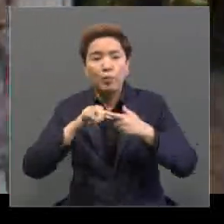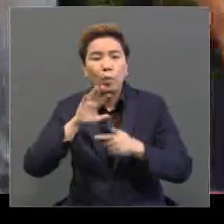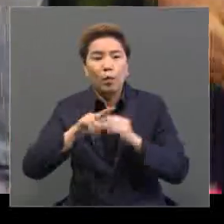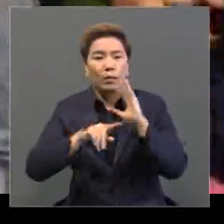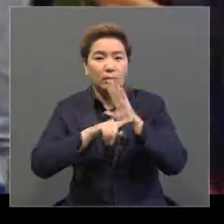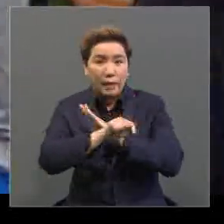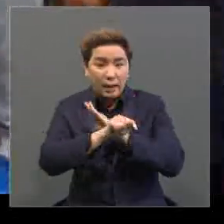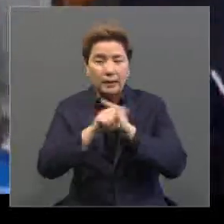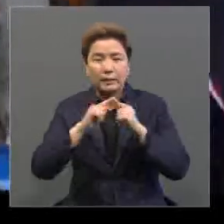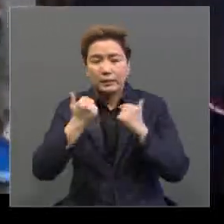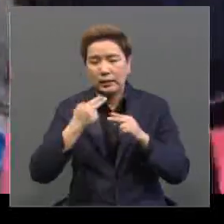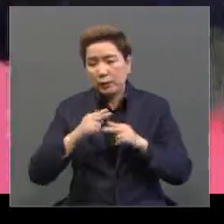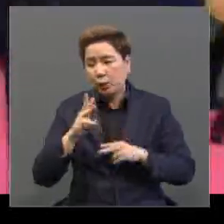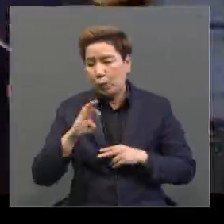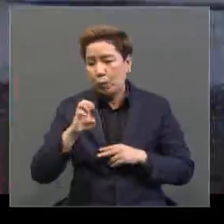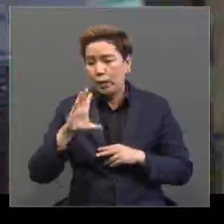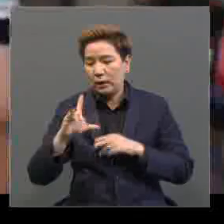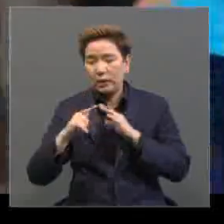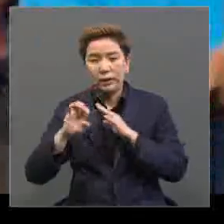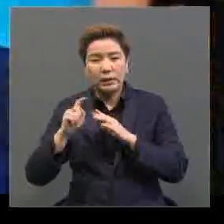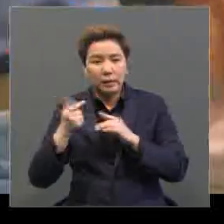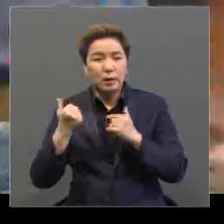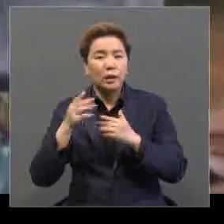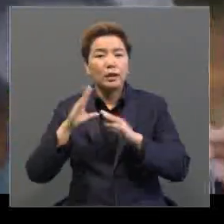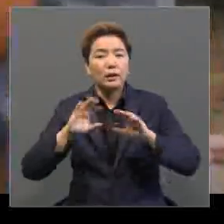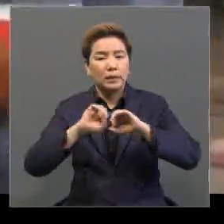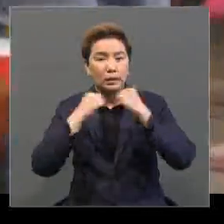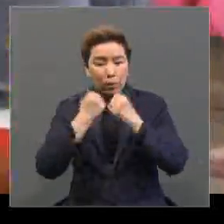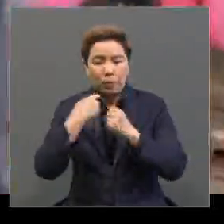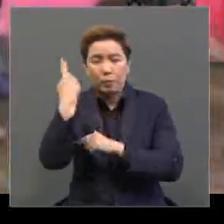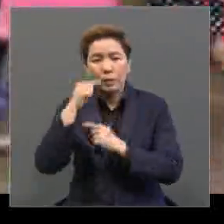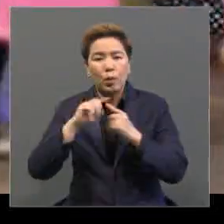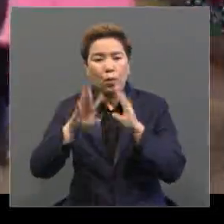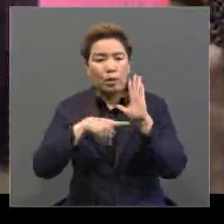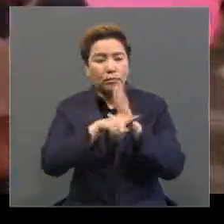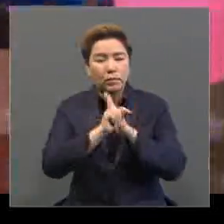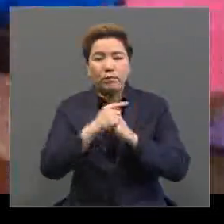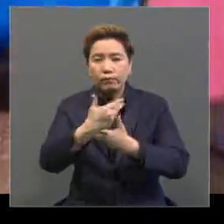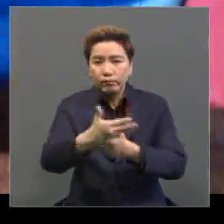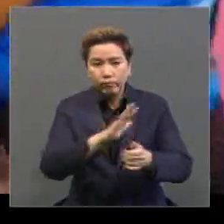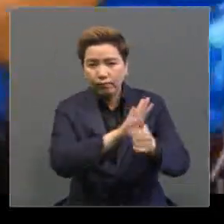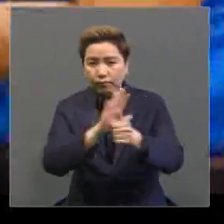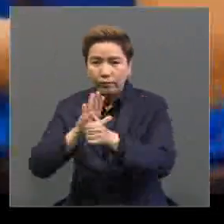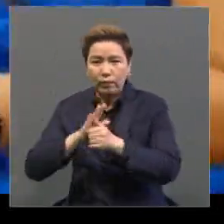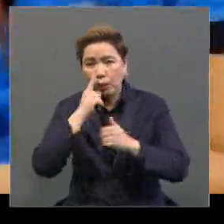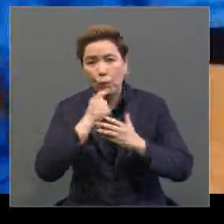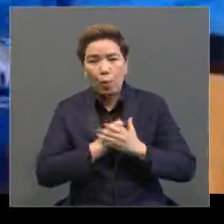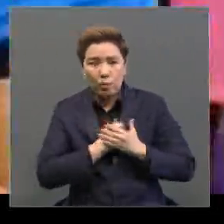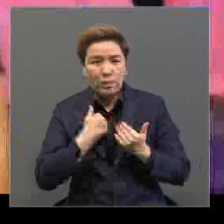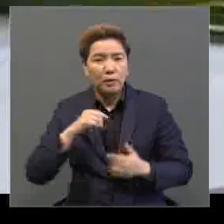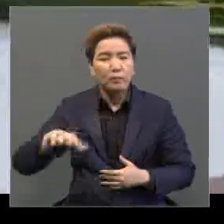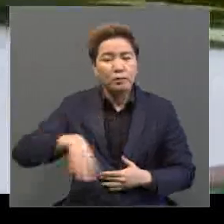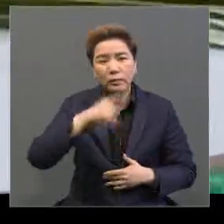คุณวิชิตสุขาสูงยานนท์นายกสมาคมธุรกิจการท่องเที่ยวจังหวัดตราดให้การต้อนรับอย่างอบอุ่นเลยนะครับเพราะว่า